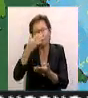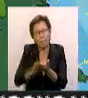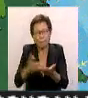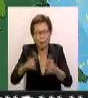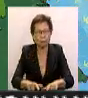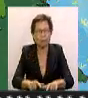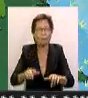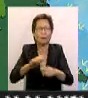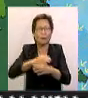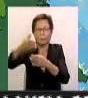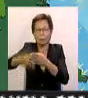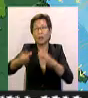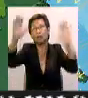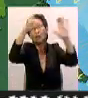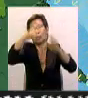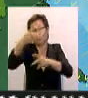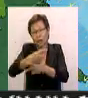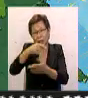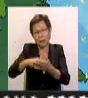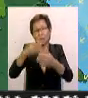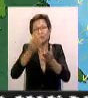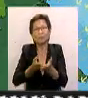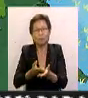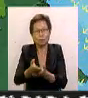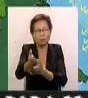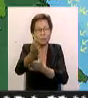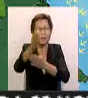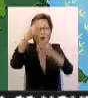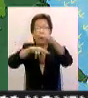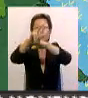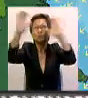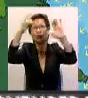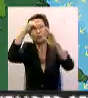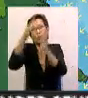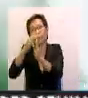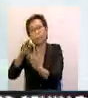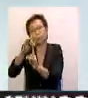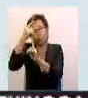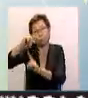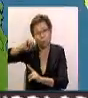cuaca untuk kali ini. Seterusnya, ramalan cuaca bandar-bandar utama pada pagi esok.